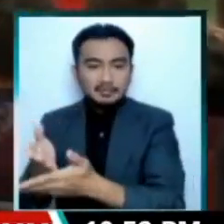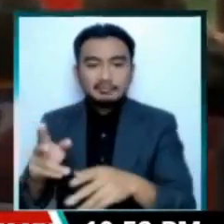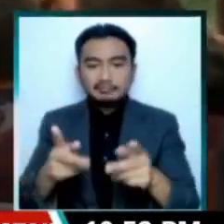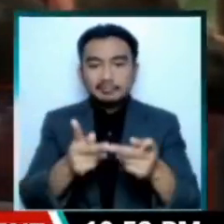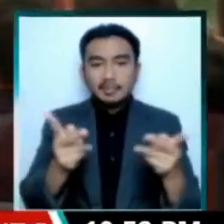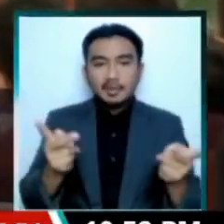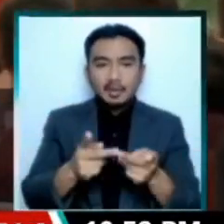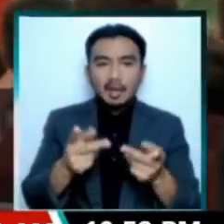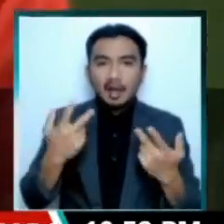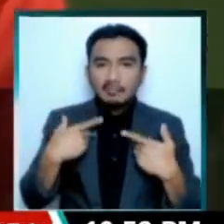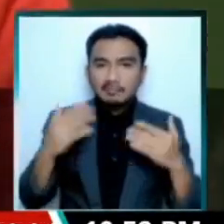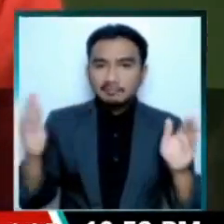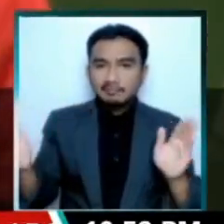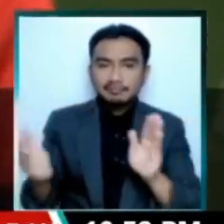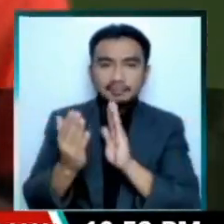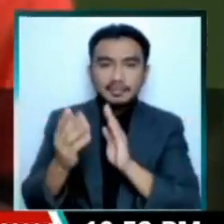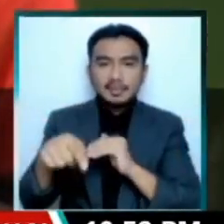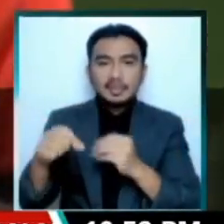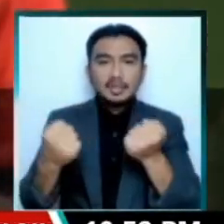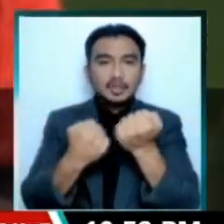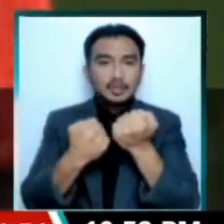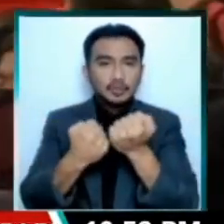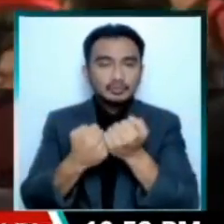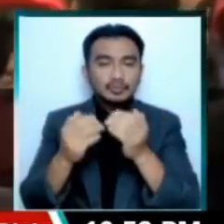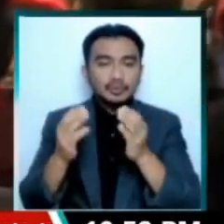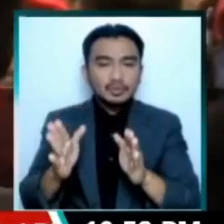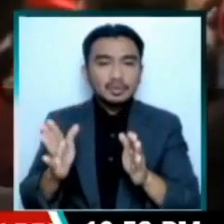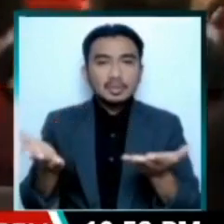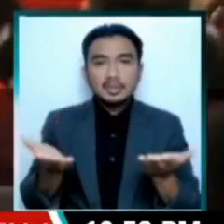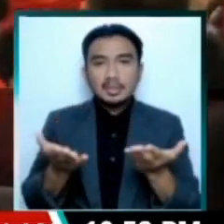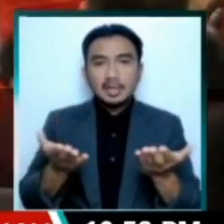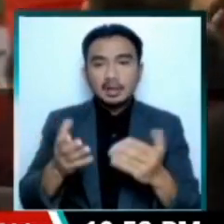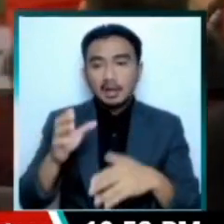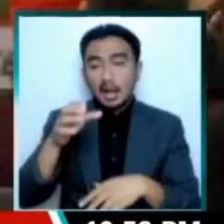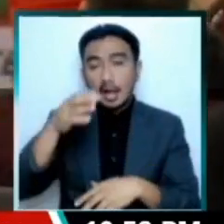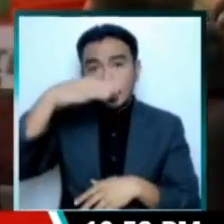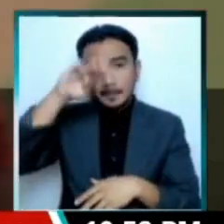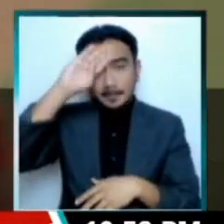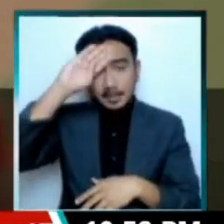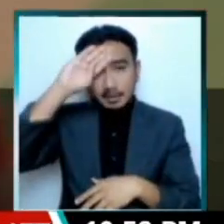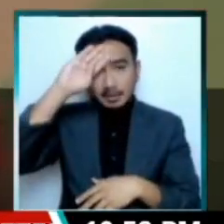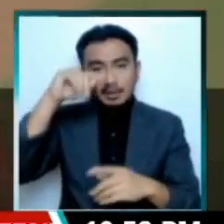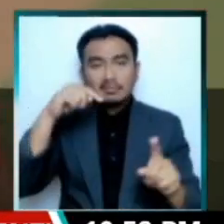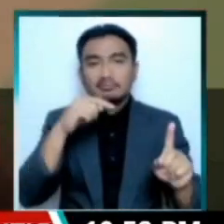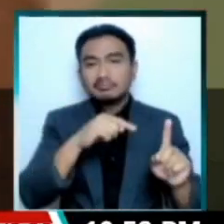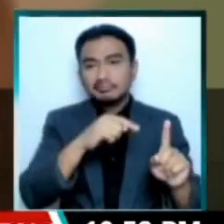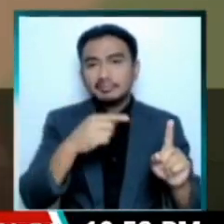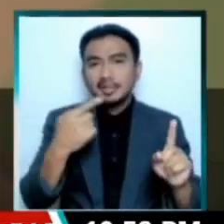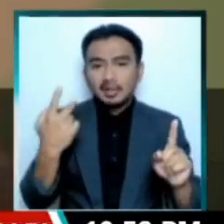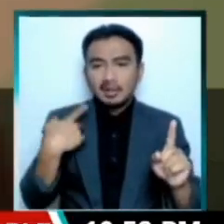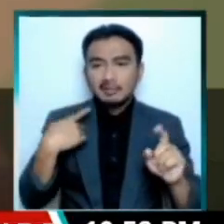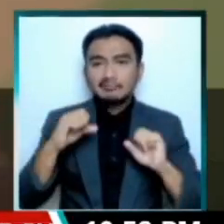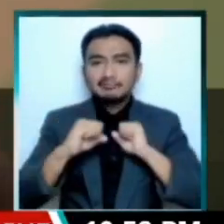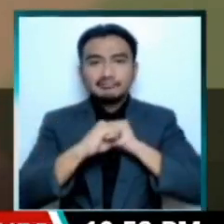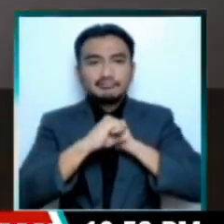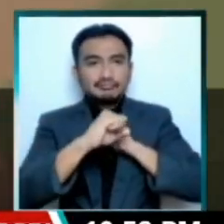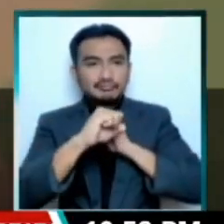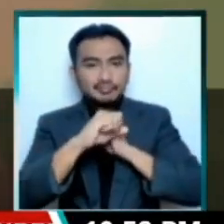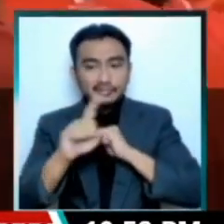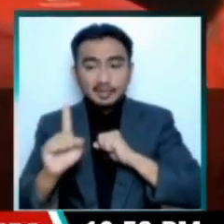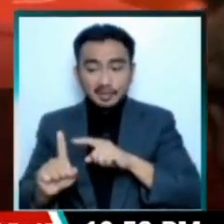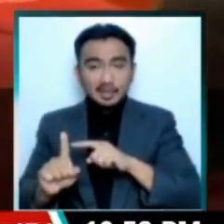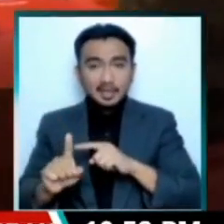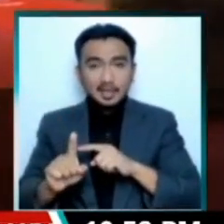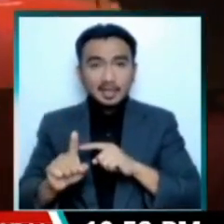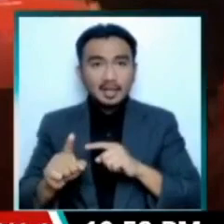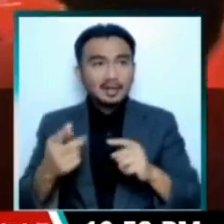si Marcos sa mga taga-suporta at local leaders sa Cavite. Dito, inendorso ni Governor John Vic Remulla si Marcos sa pagka-presidente